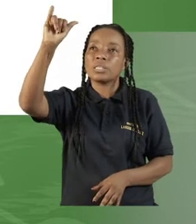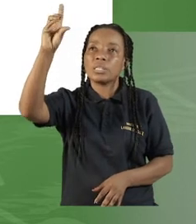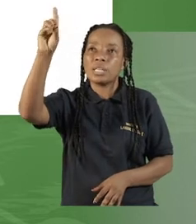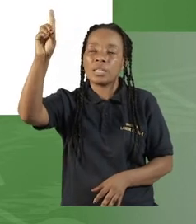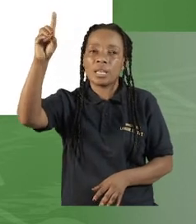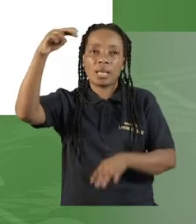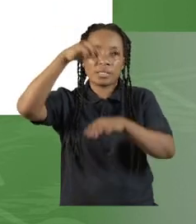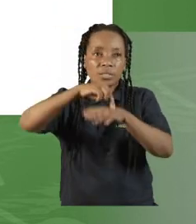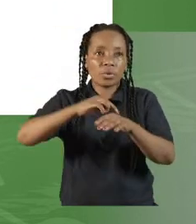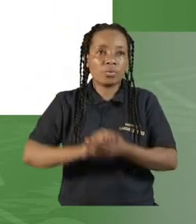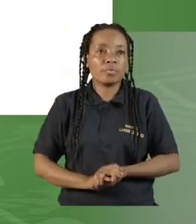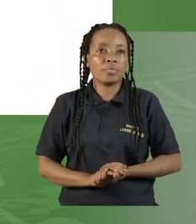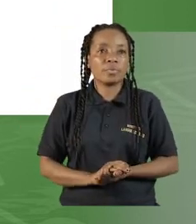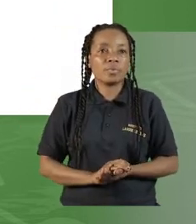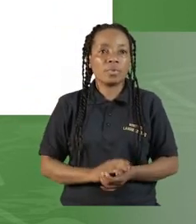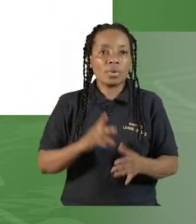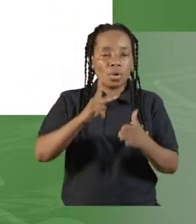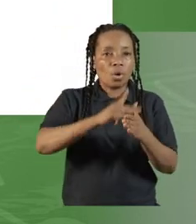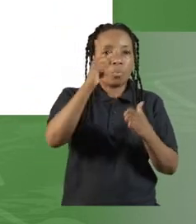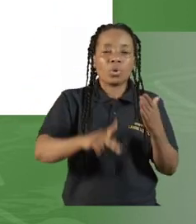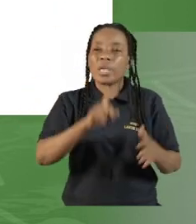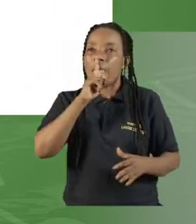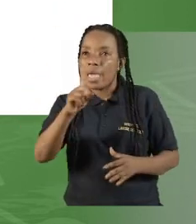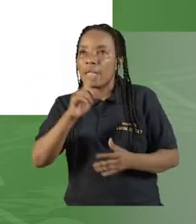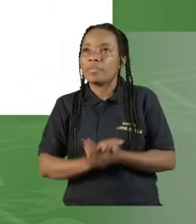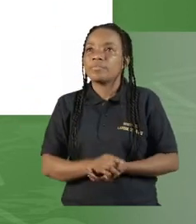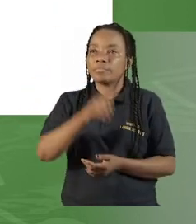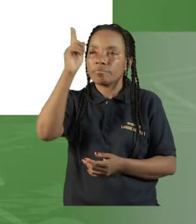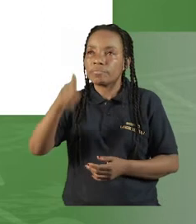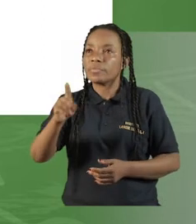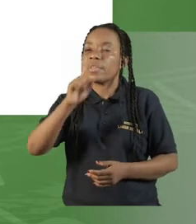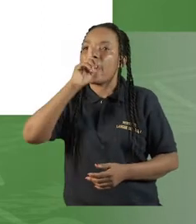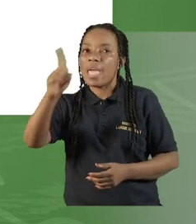est la combustion du fer.